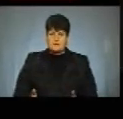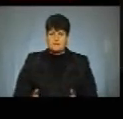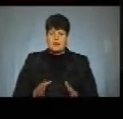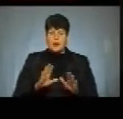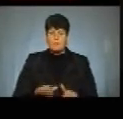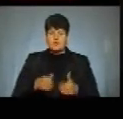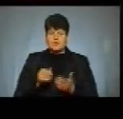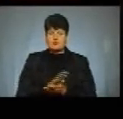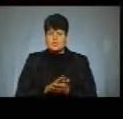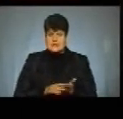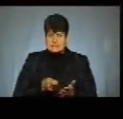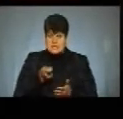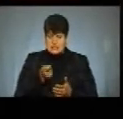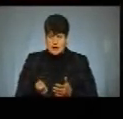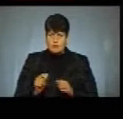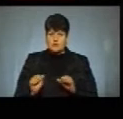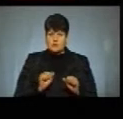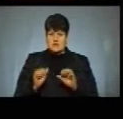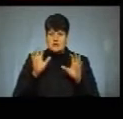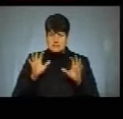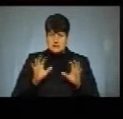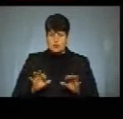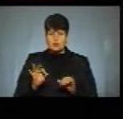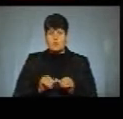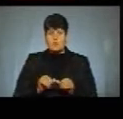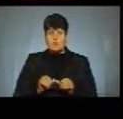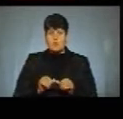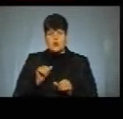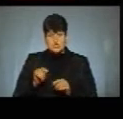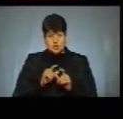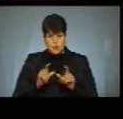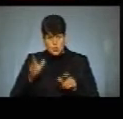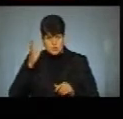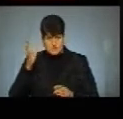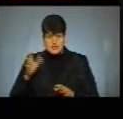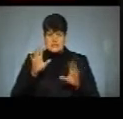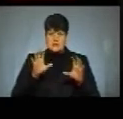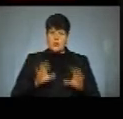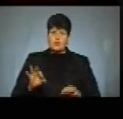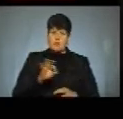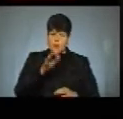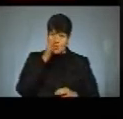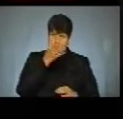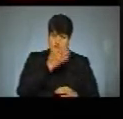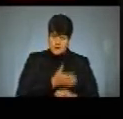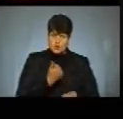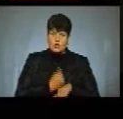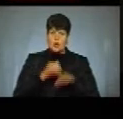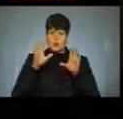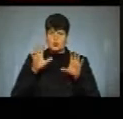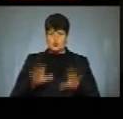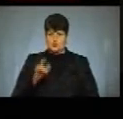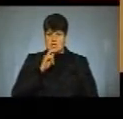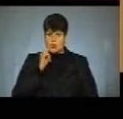позов, ми керувалися як законом про позашкільну освіту, законом про освіту і Конституцією